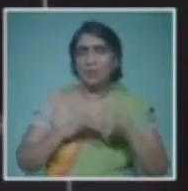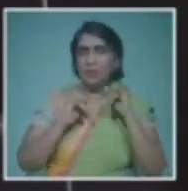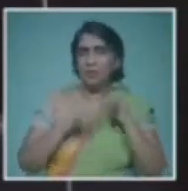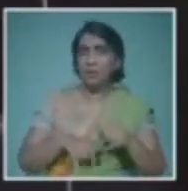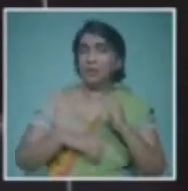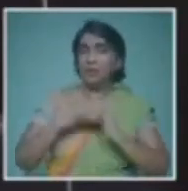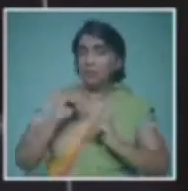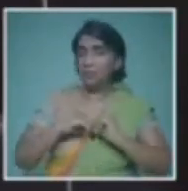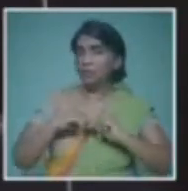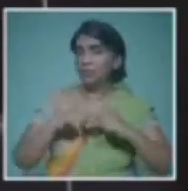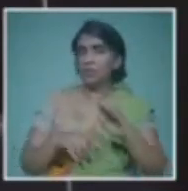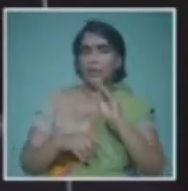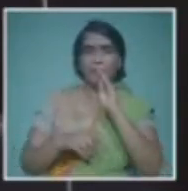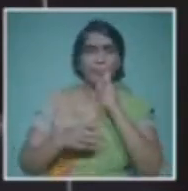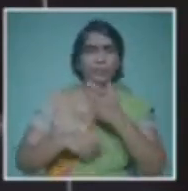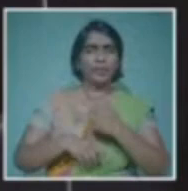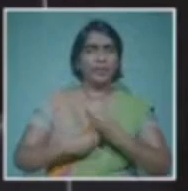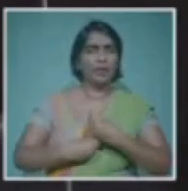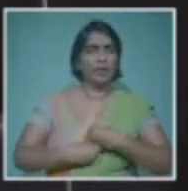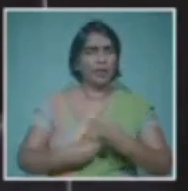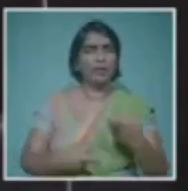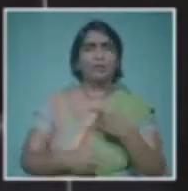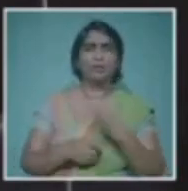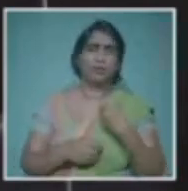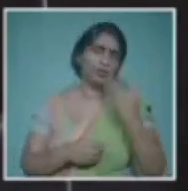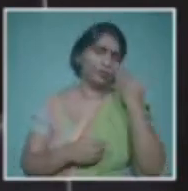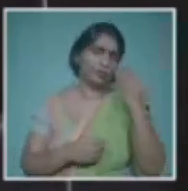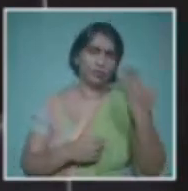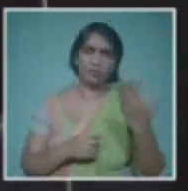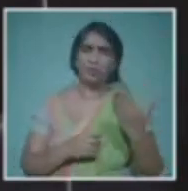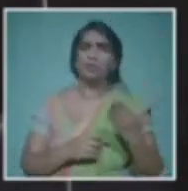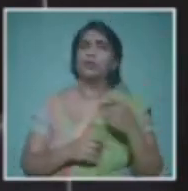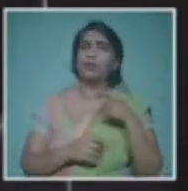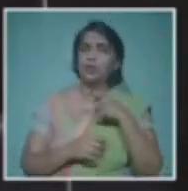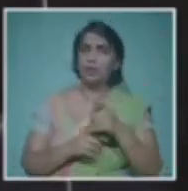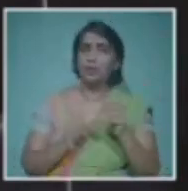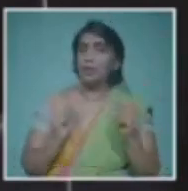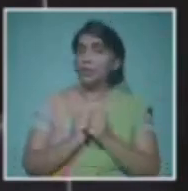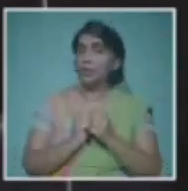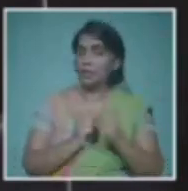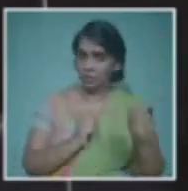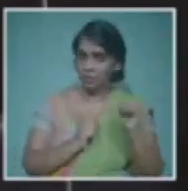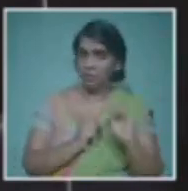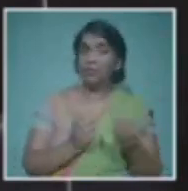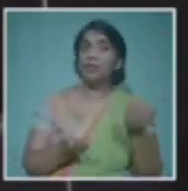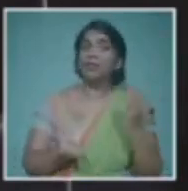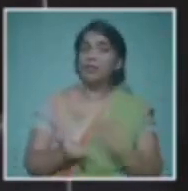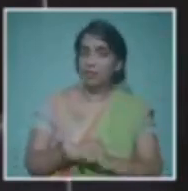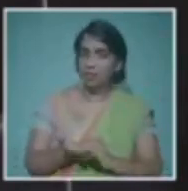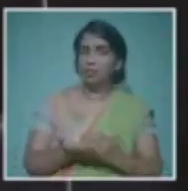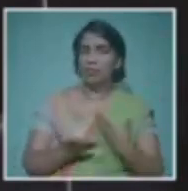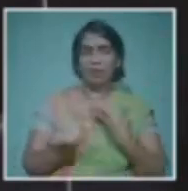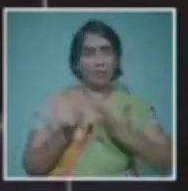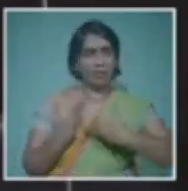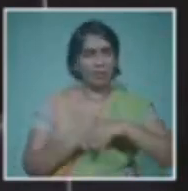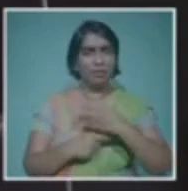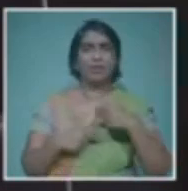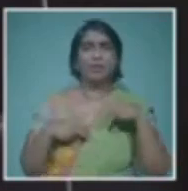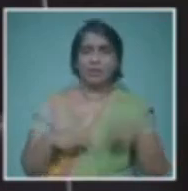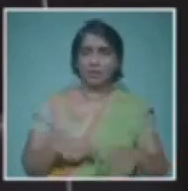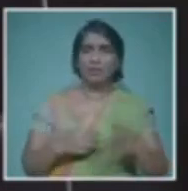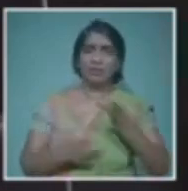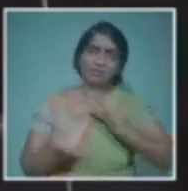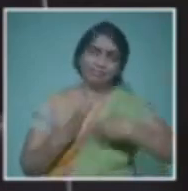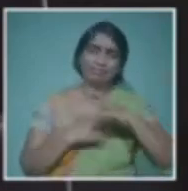මේ ක්‍රියාදාමය නිකන් නාස්තිකාර ක්‍රියාදාමයක් මම දකින්න හැටියට ඉතින් ඕක කරන්න ගිහිල්ලා තව පාරක් අපි අනා ගන්නවා දැනට